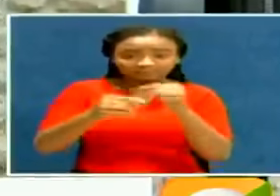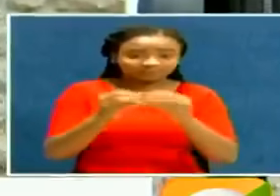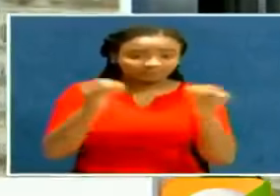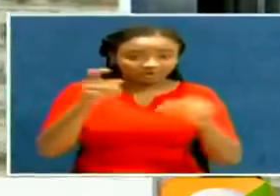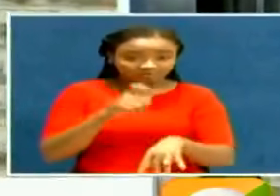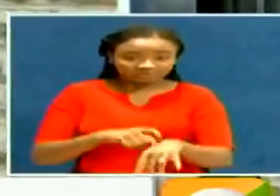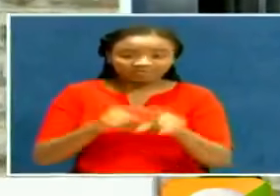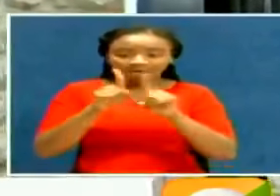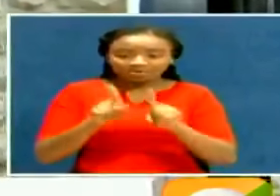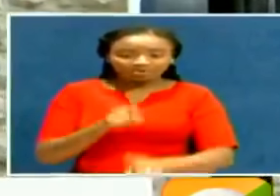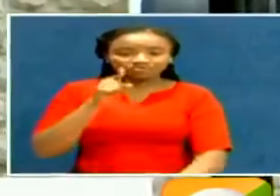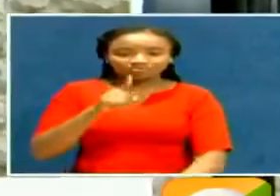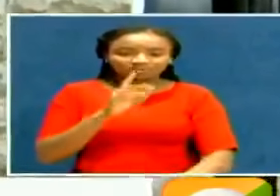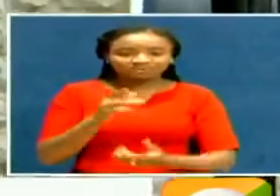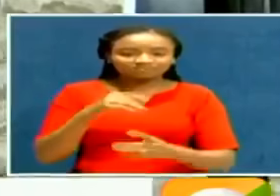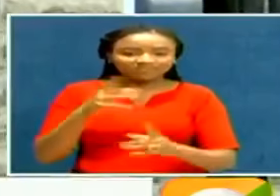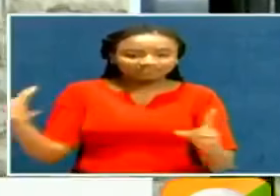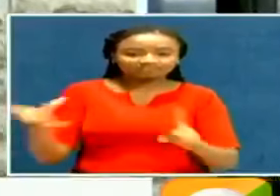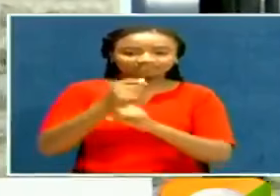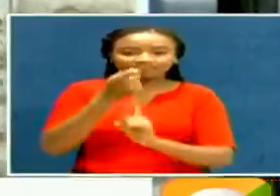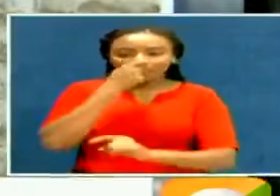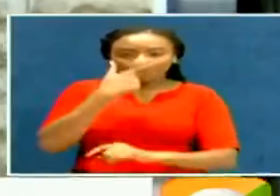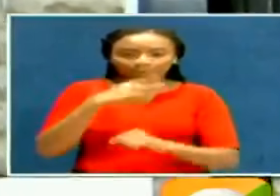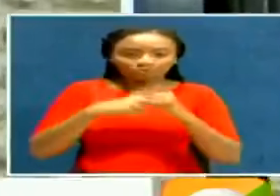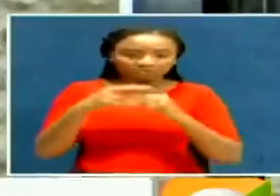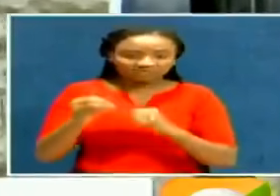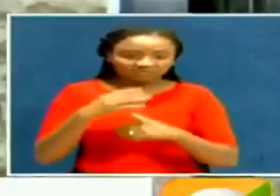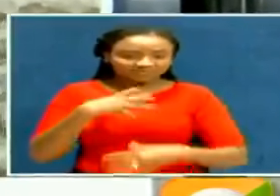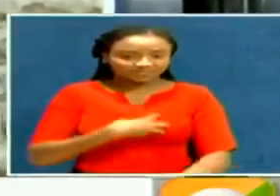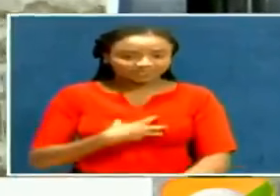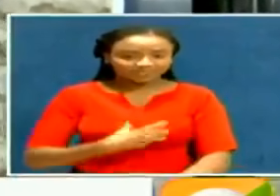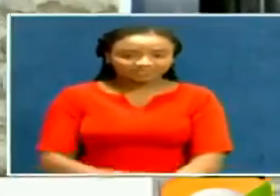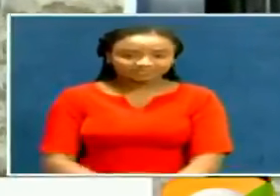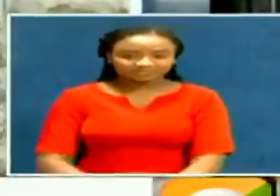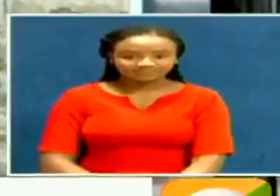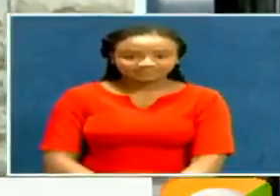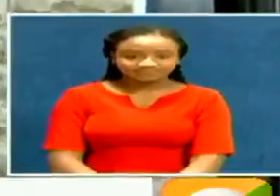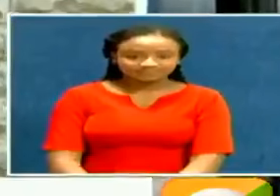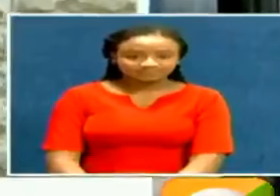atimize umri wa miaka 70 na kustaafu. Sam Gituku, runinga ya Citizen.